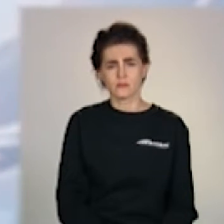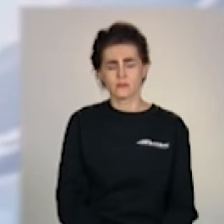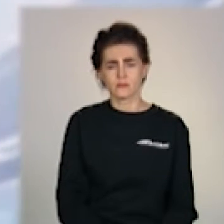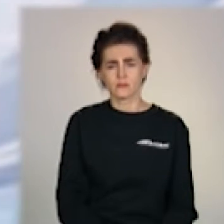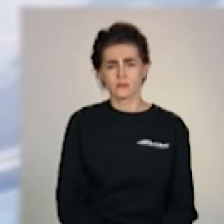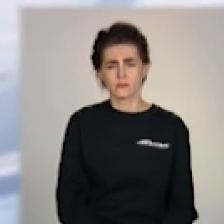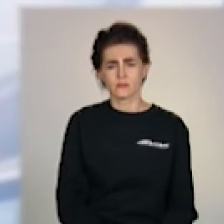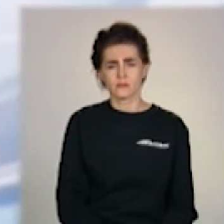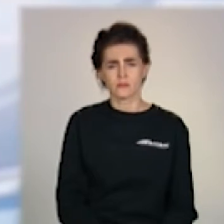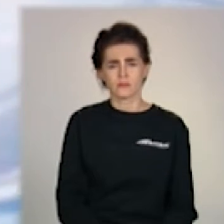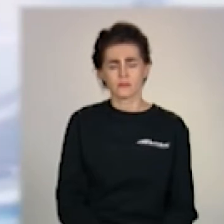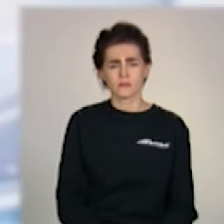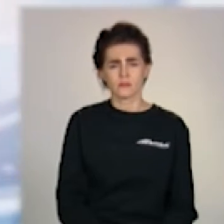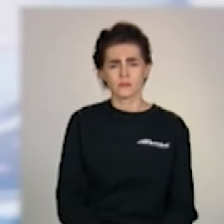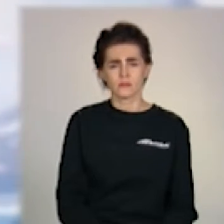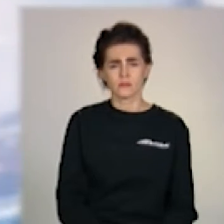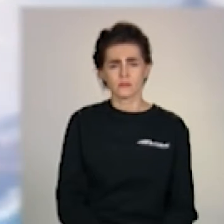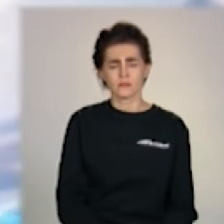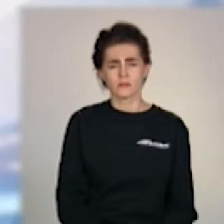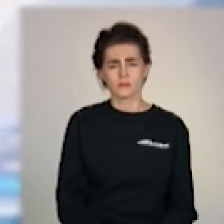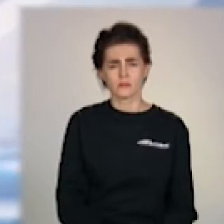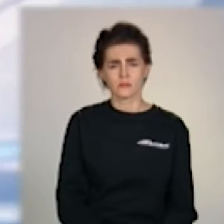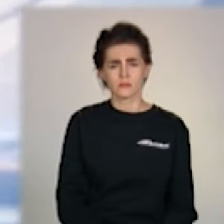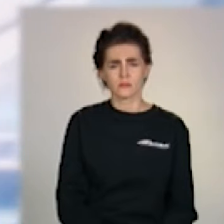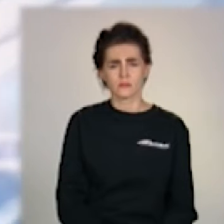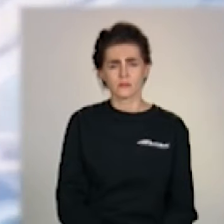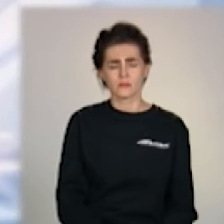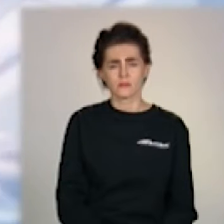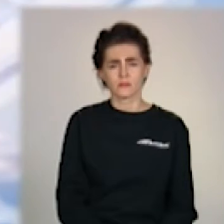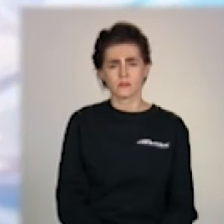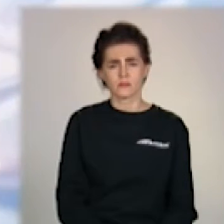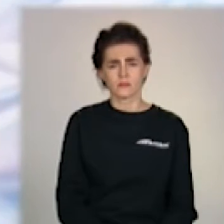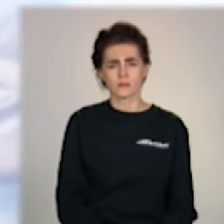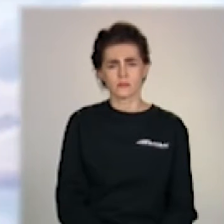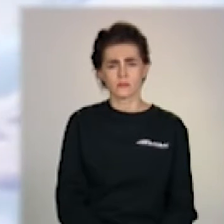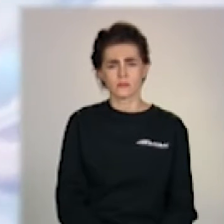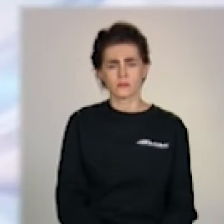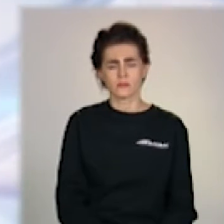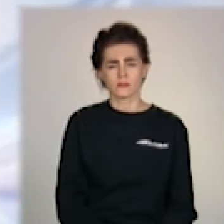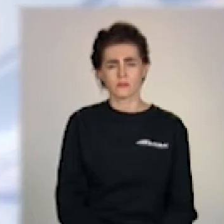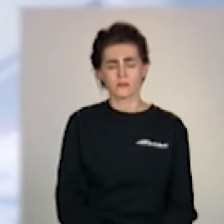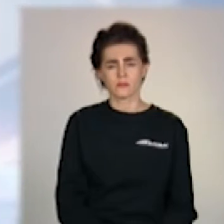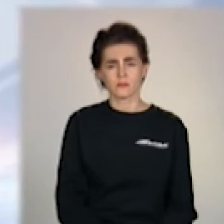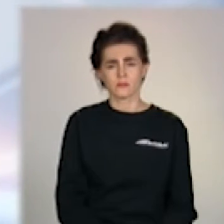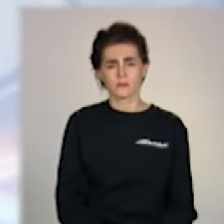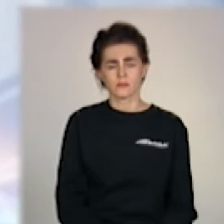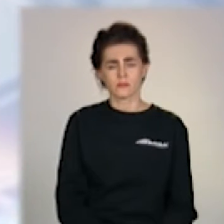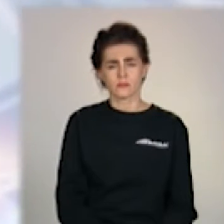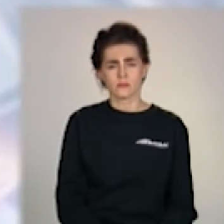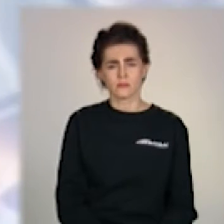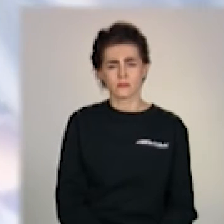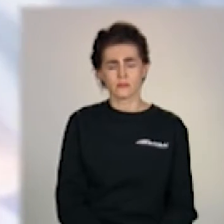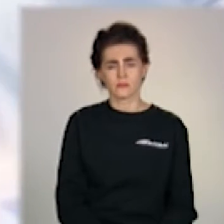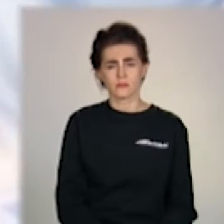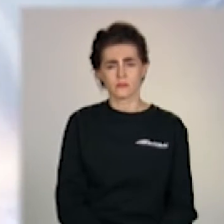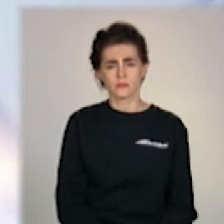стані, вона офіційно закрита. На сьогодні є 2 шляхи. Одна дорога йде через селище Портовське,